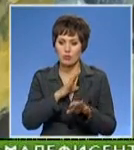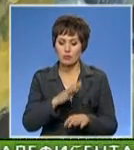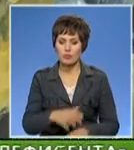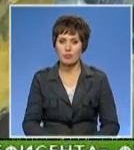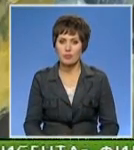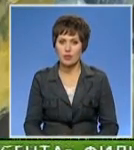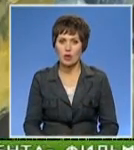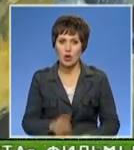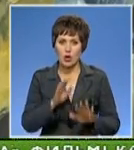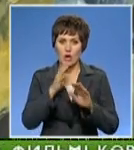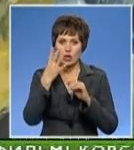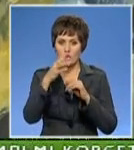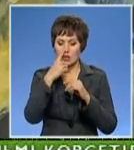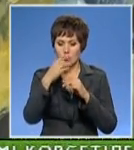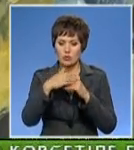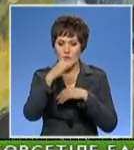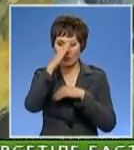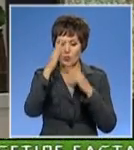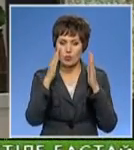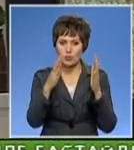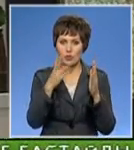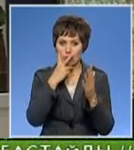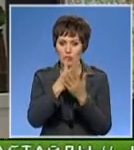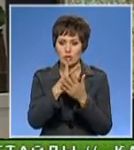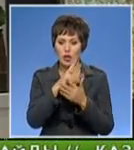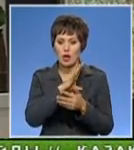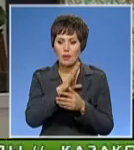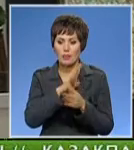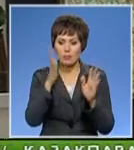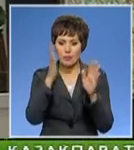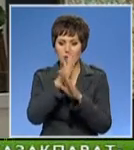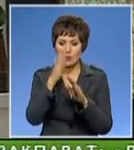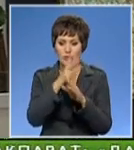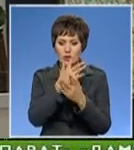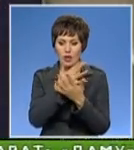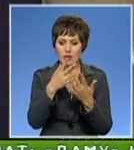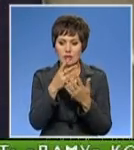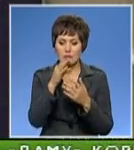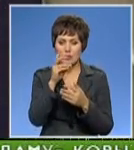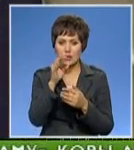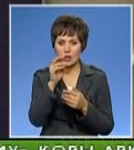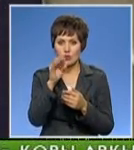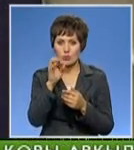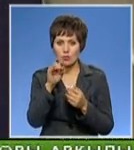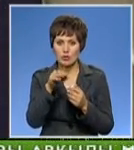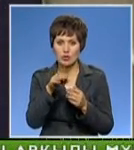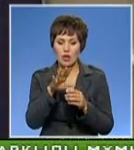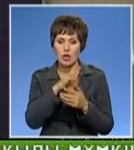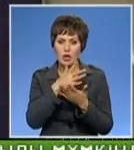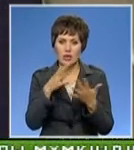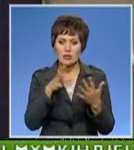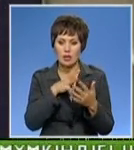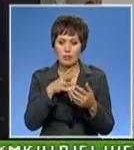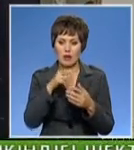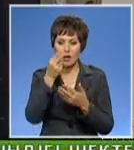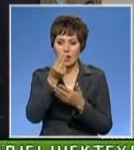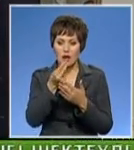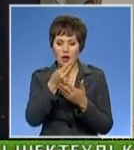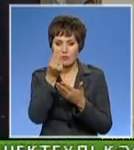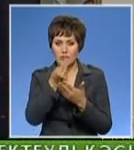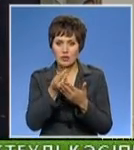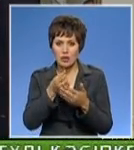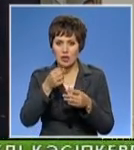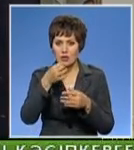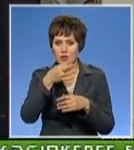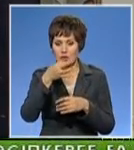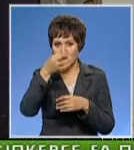Бүгін көрмеге 40-тан астам портрет ілінді. Ол пейзаж, натюрморт, табиғат тақырыптарына арналған. Ұйымдастырушылардың айтуларынша, автордың еңбектері Германия,